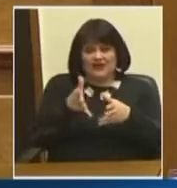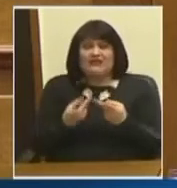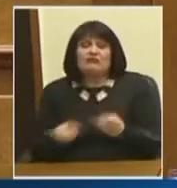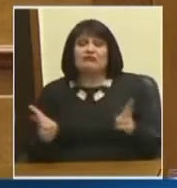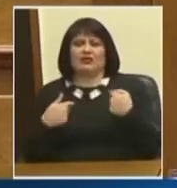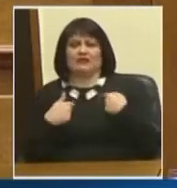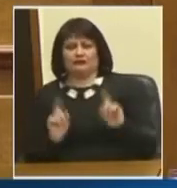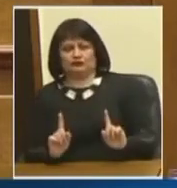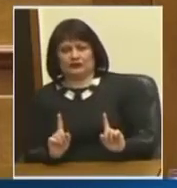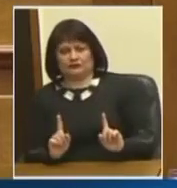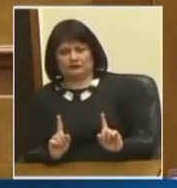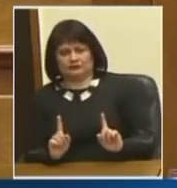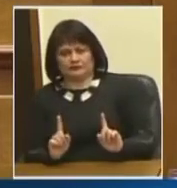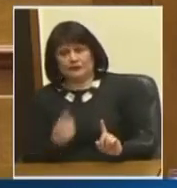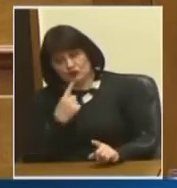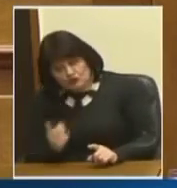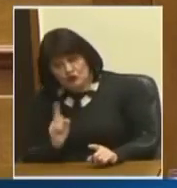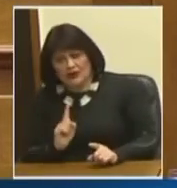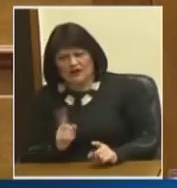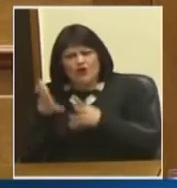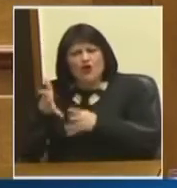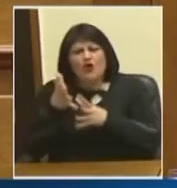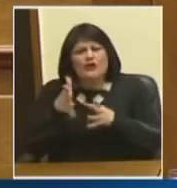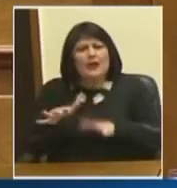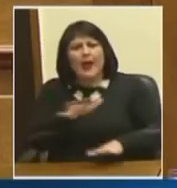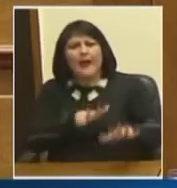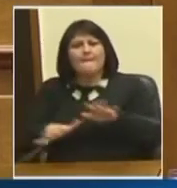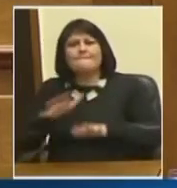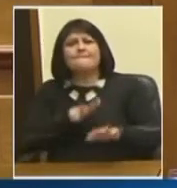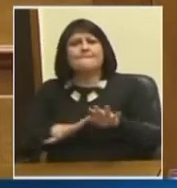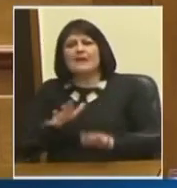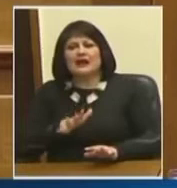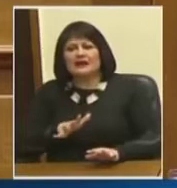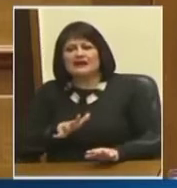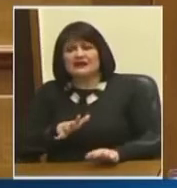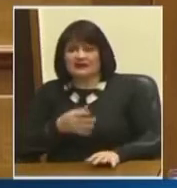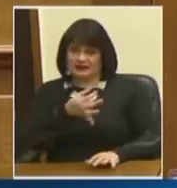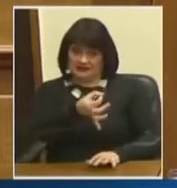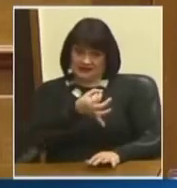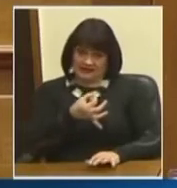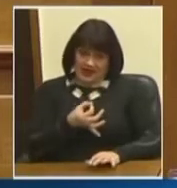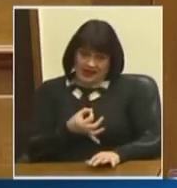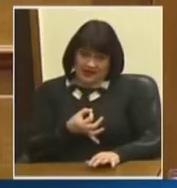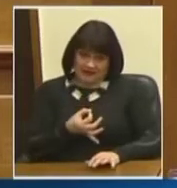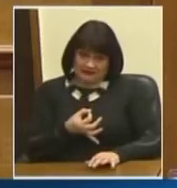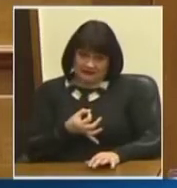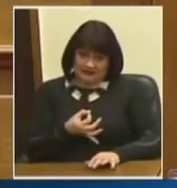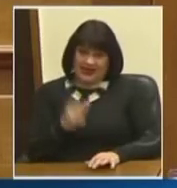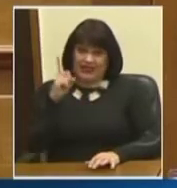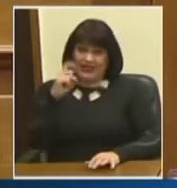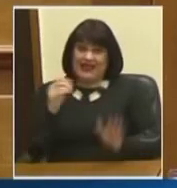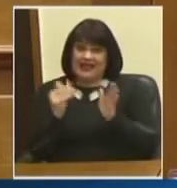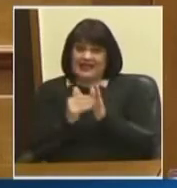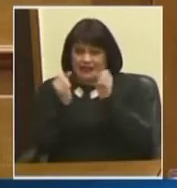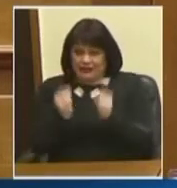περάσει. Διότι η κοροϊδία και απάτη, κύριε Τσίπρα, είναι να υποστηρίζεται ότι αδειάζουν